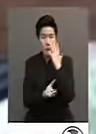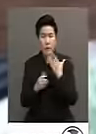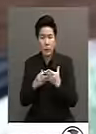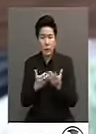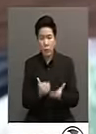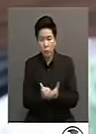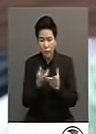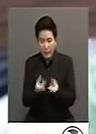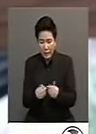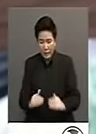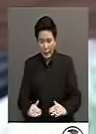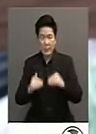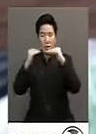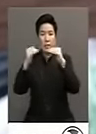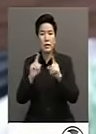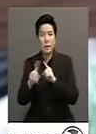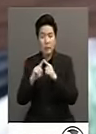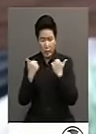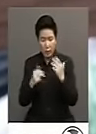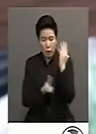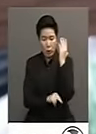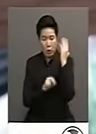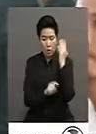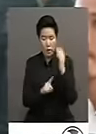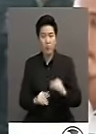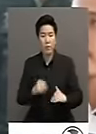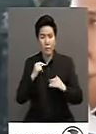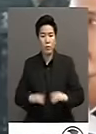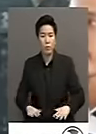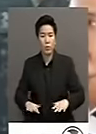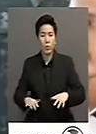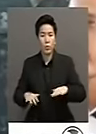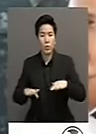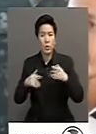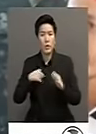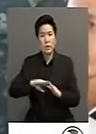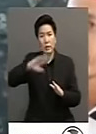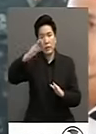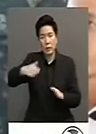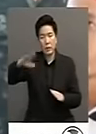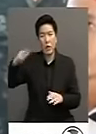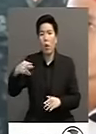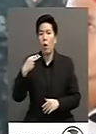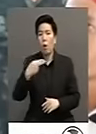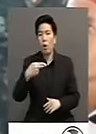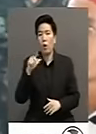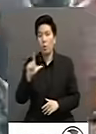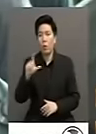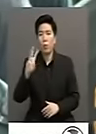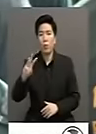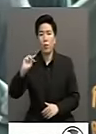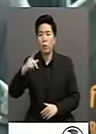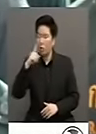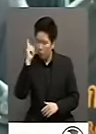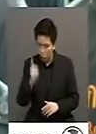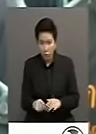มาขึ้นที่สูงหลังจากนครศรีธรรมราชฝนตกหนักน้ำเพิ่มต่อเนื่องเทือกเขาหลวงลำบากครับตอนนี้แจ้งเตือนอพยพเรีย